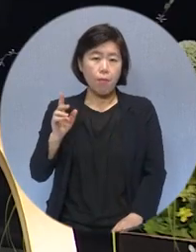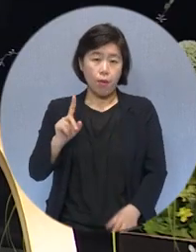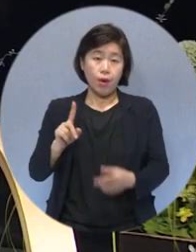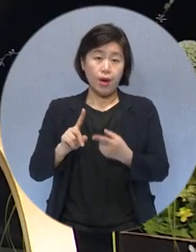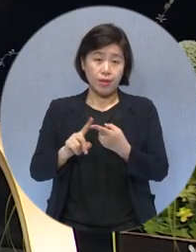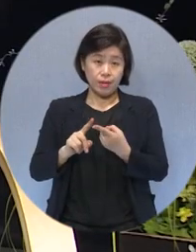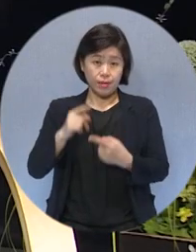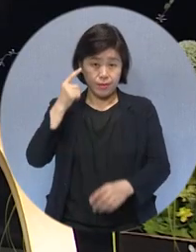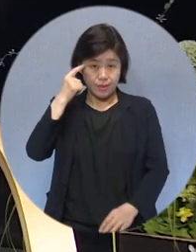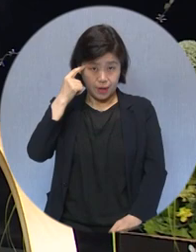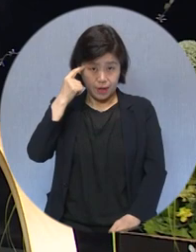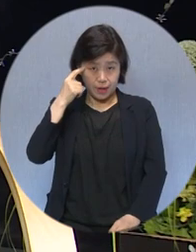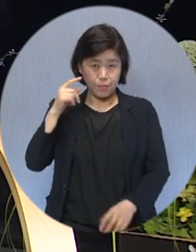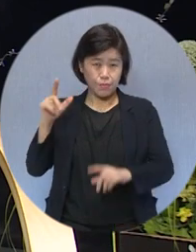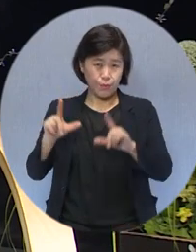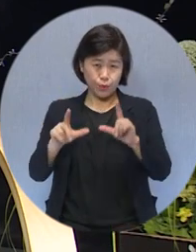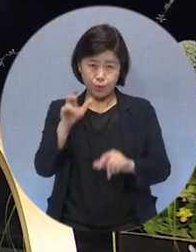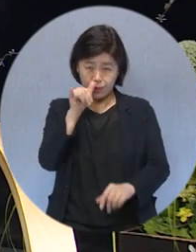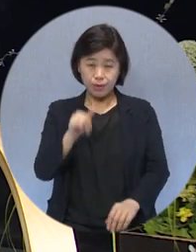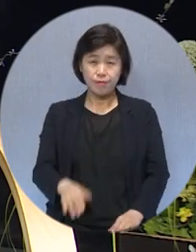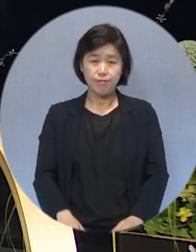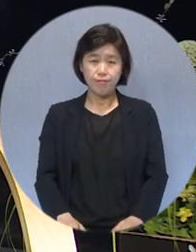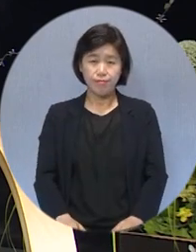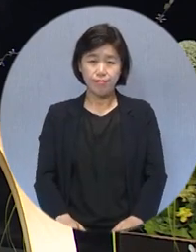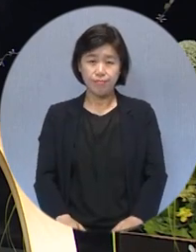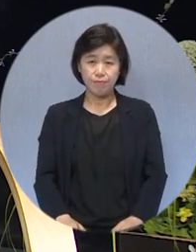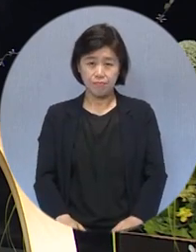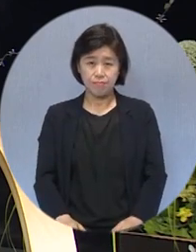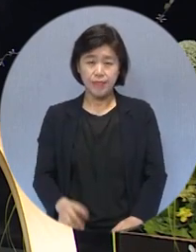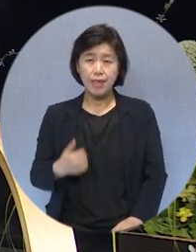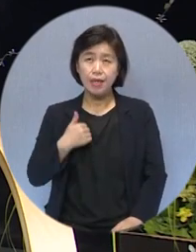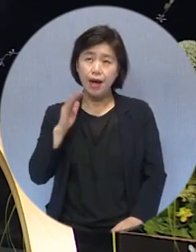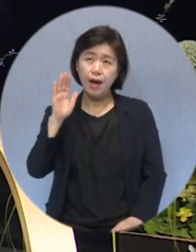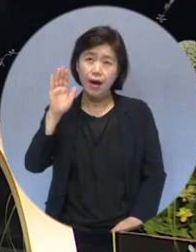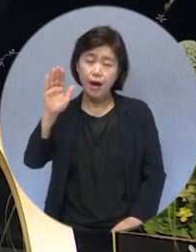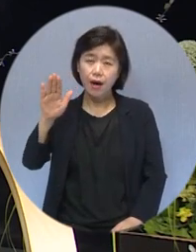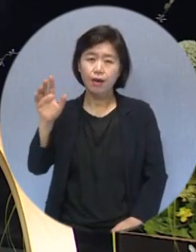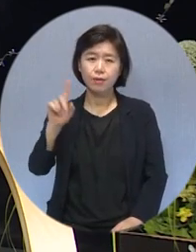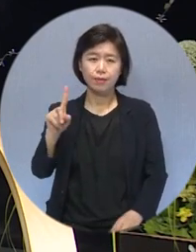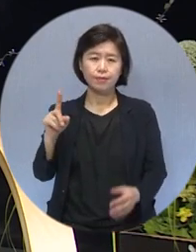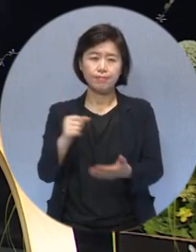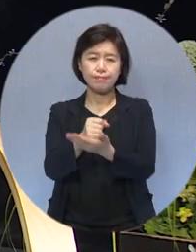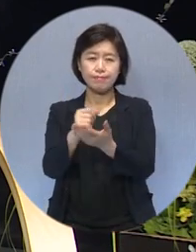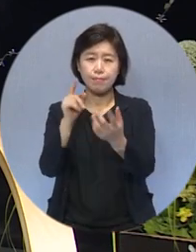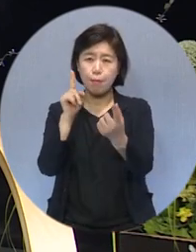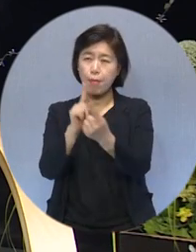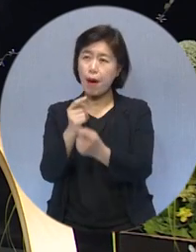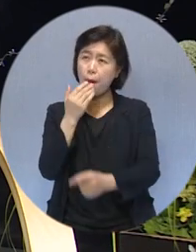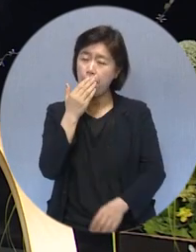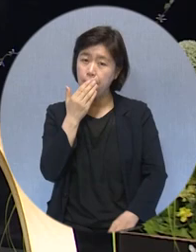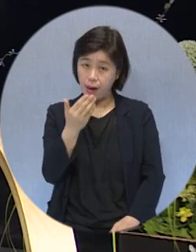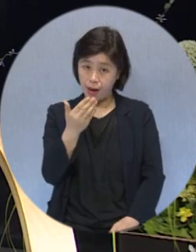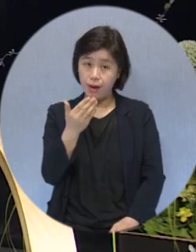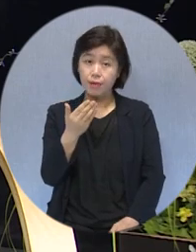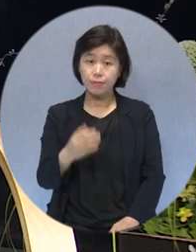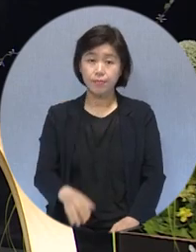나의 처음으로 어떤 인연을 이룰 수 있을지, 또 나의 처음을